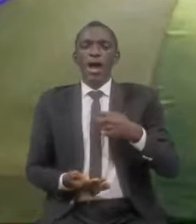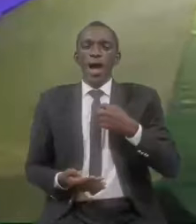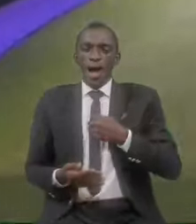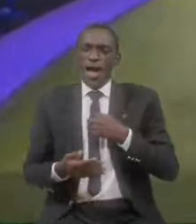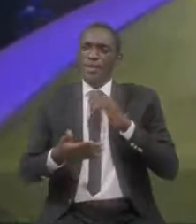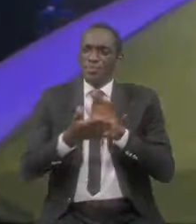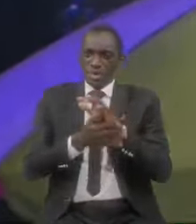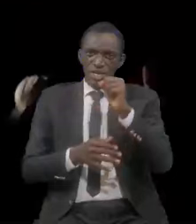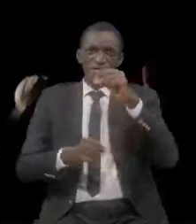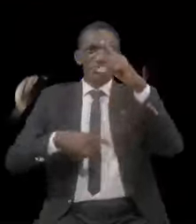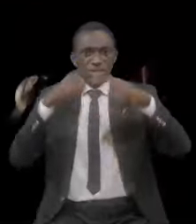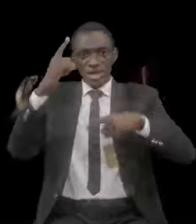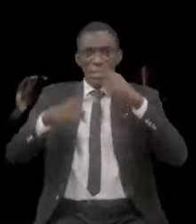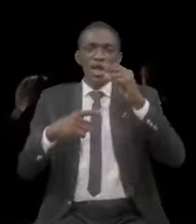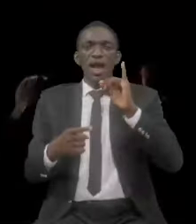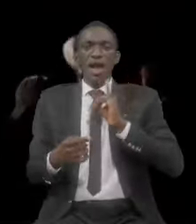crois.